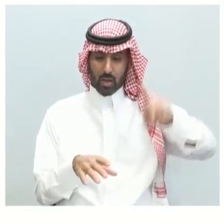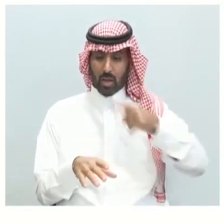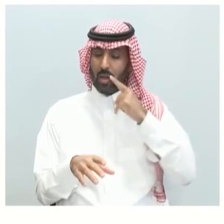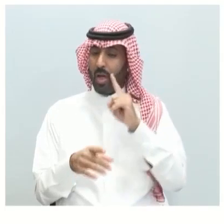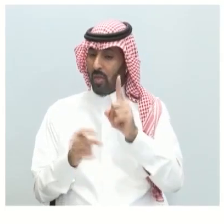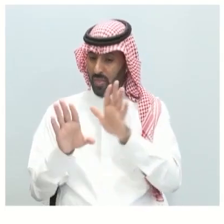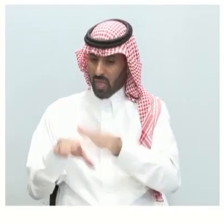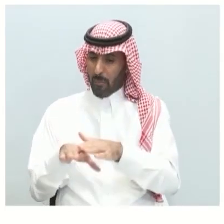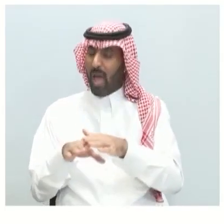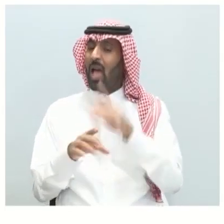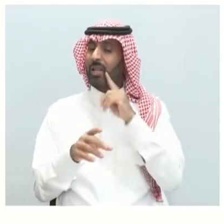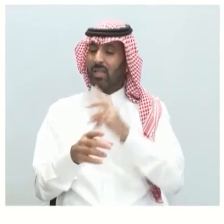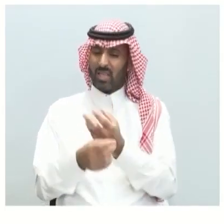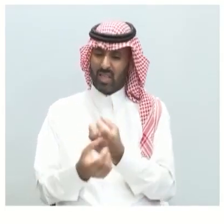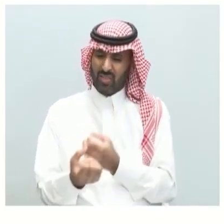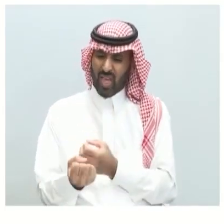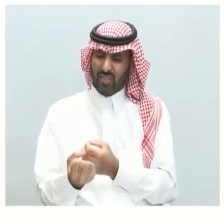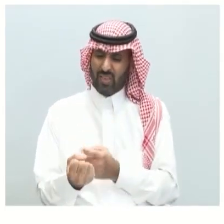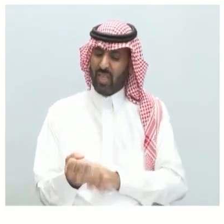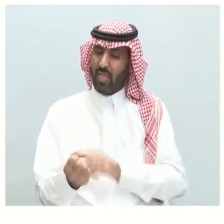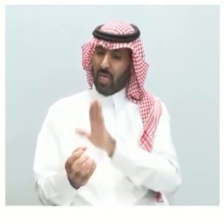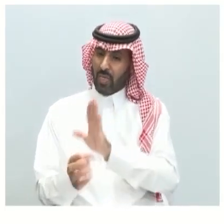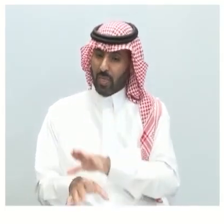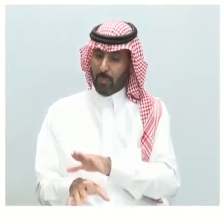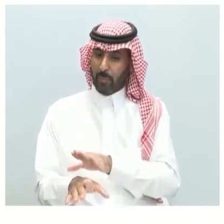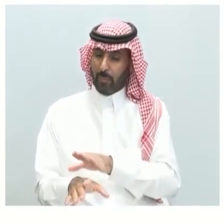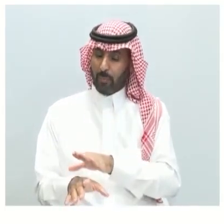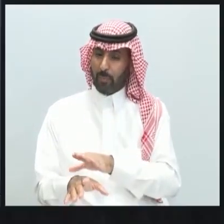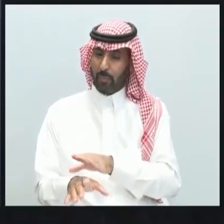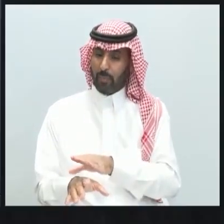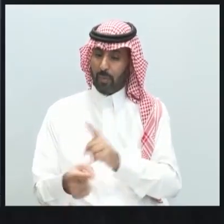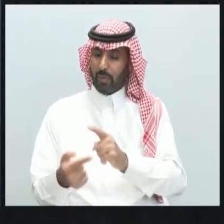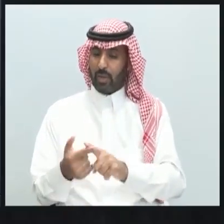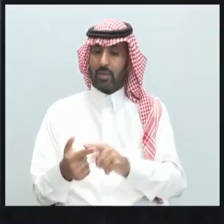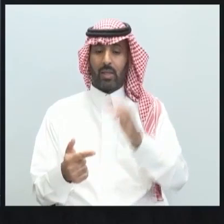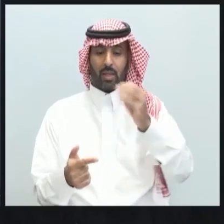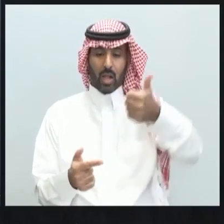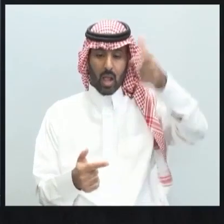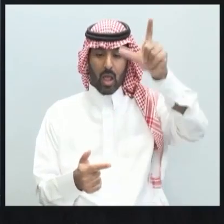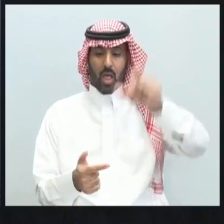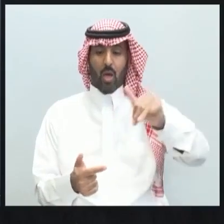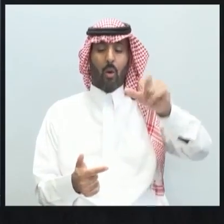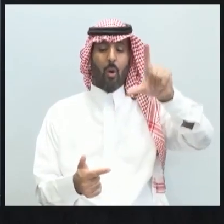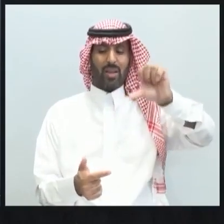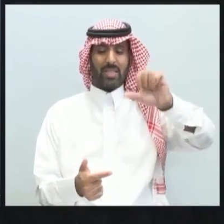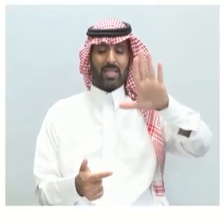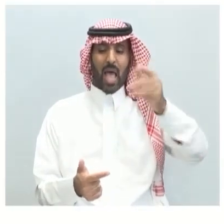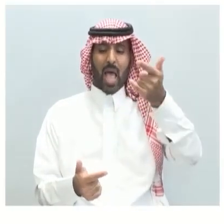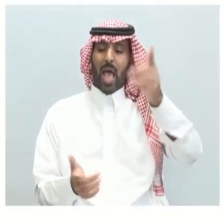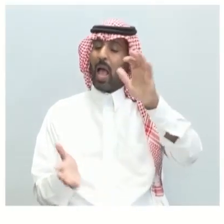اذا احذف الضغط هذا هو قانون شار وعرفناه قبل قليل الان جايلو سك جايلو سك ماذا